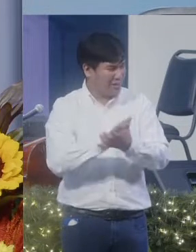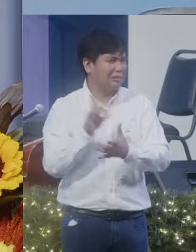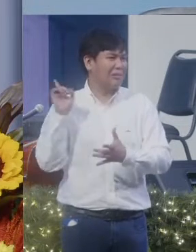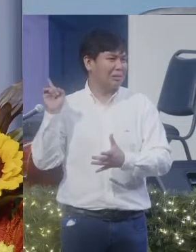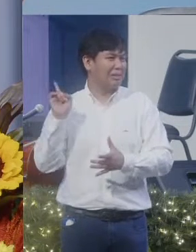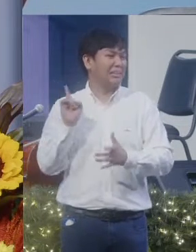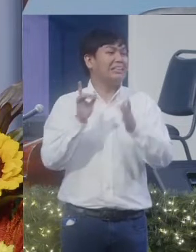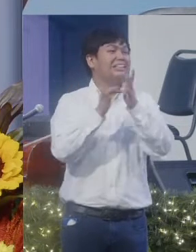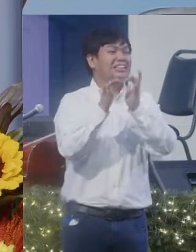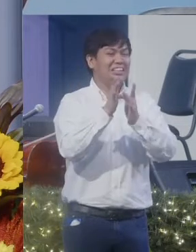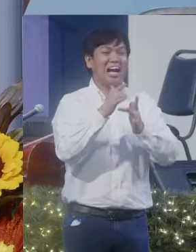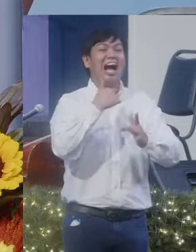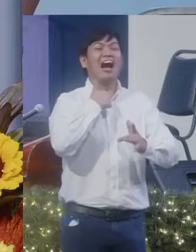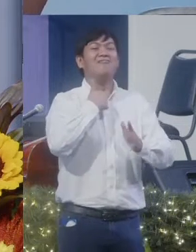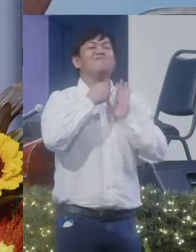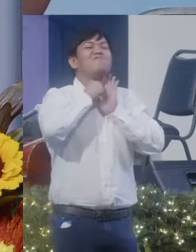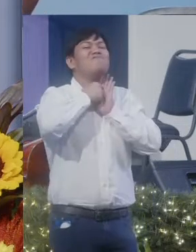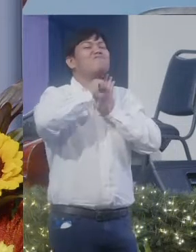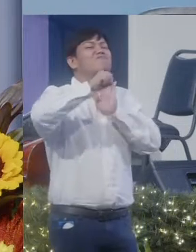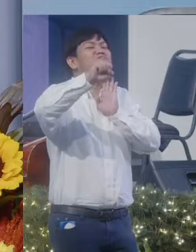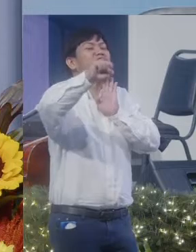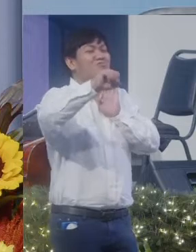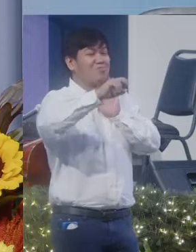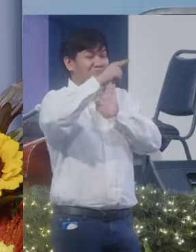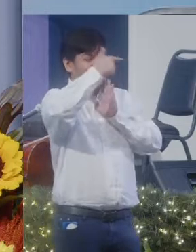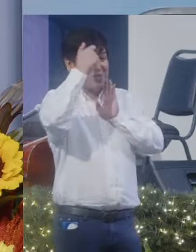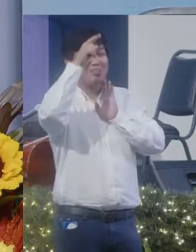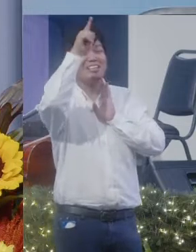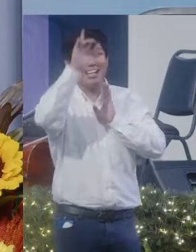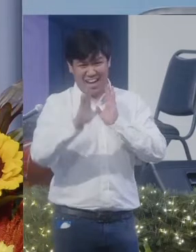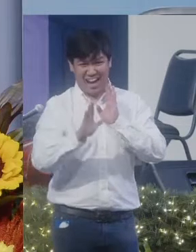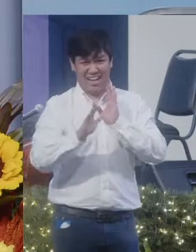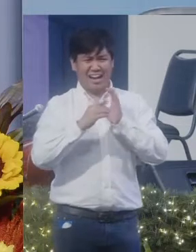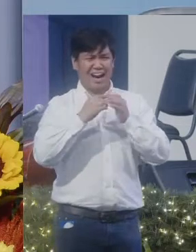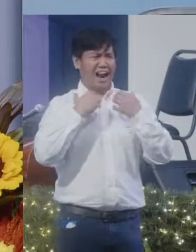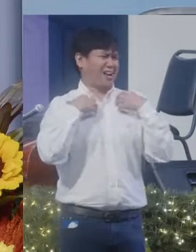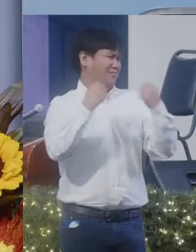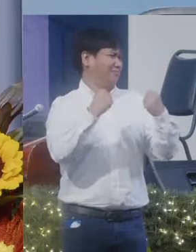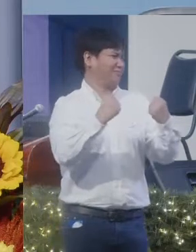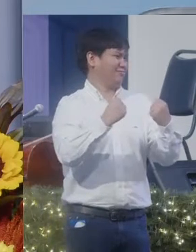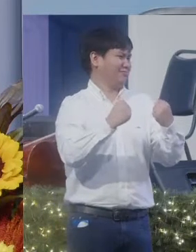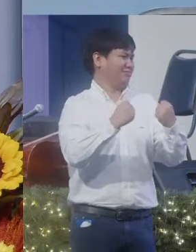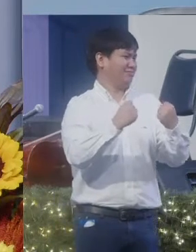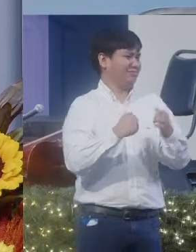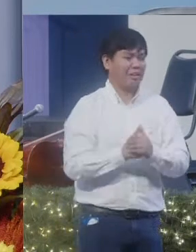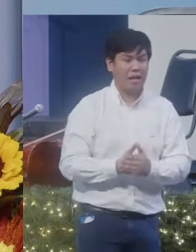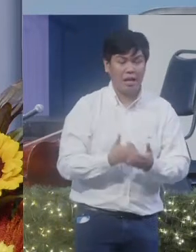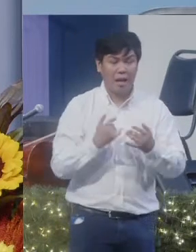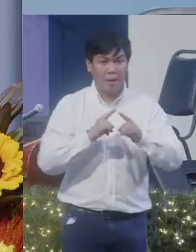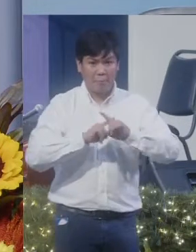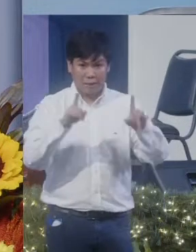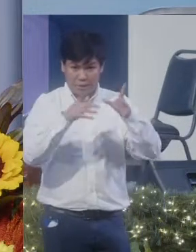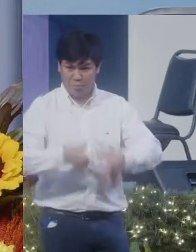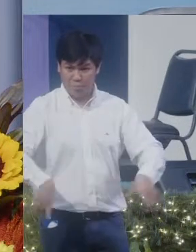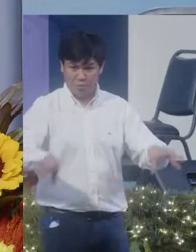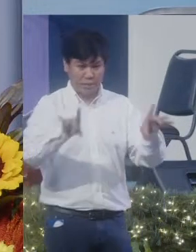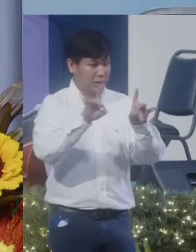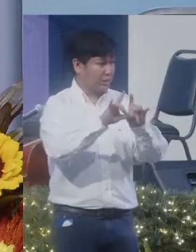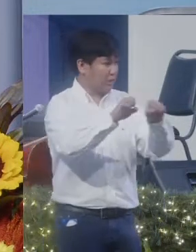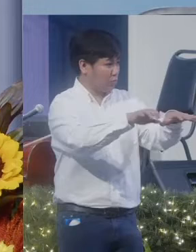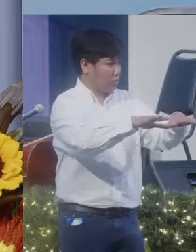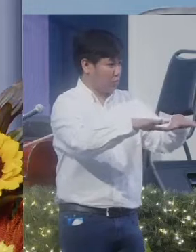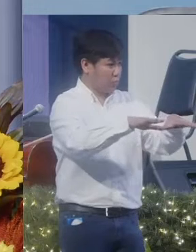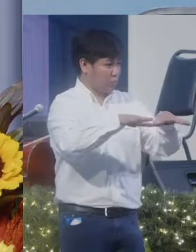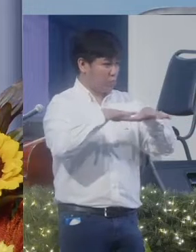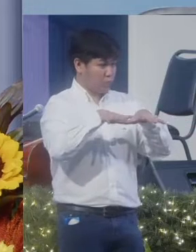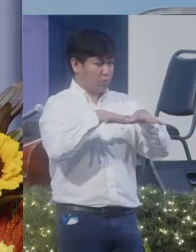lalamunan niya para marinig ng lahat ang kanyang sinasabi. Pero palagay ko, ang importante niyang audience ay yung may-ari